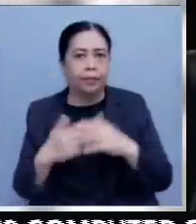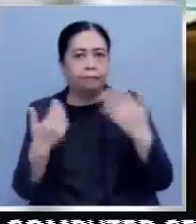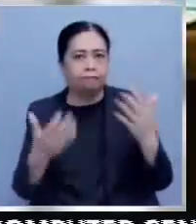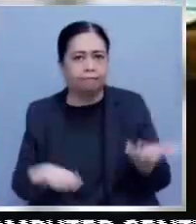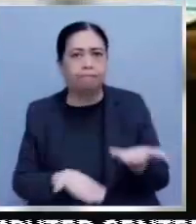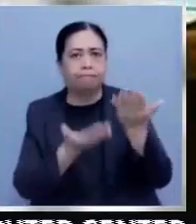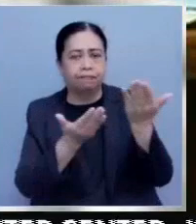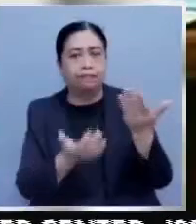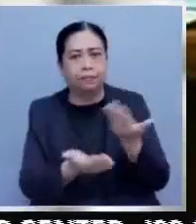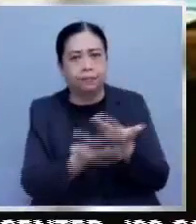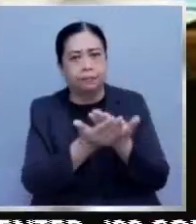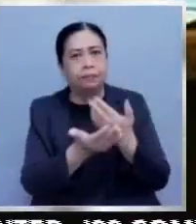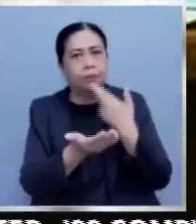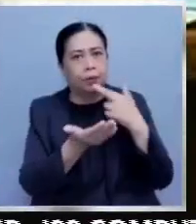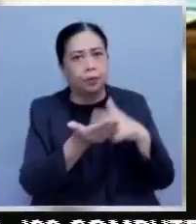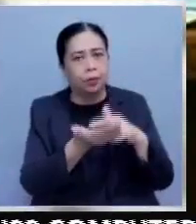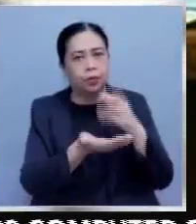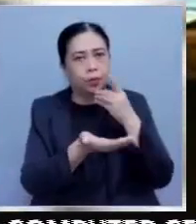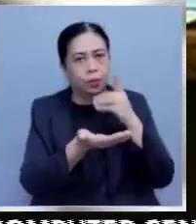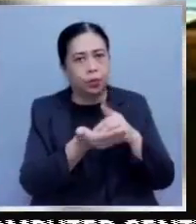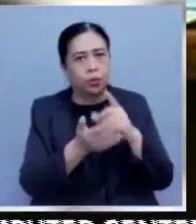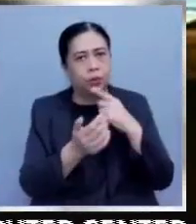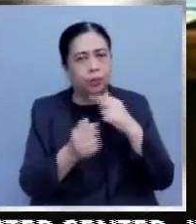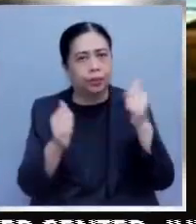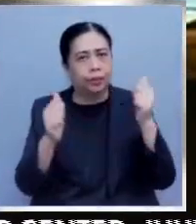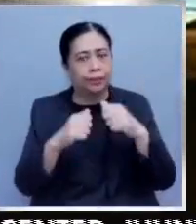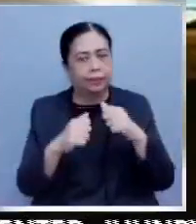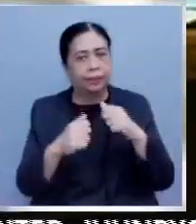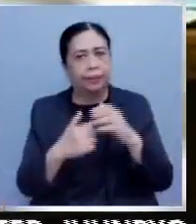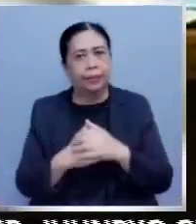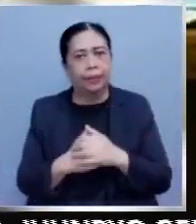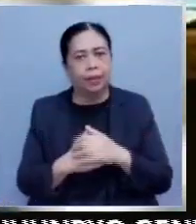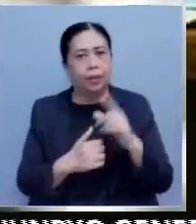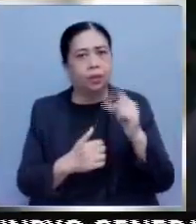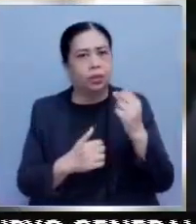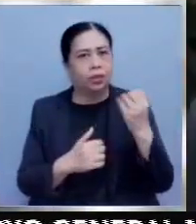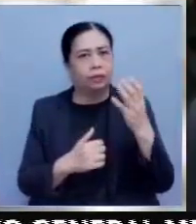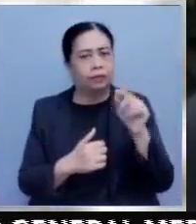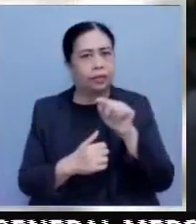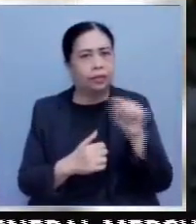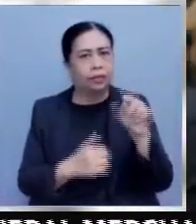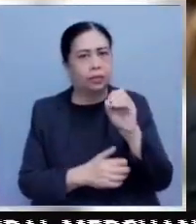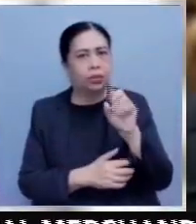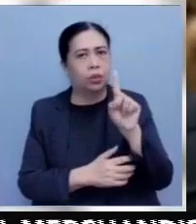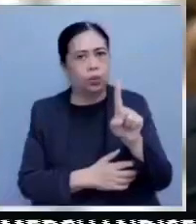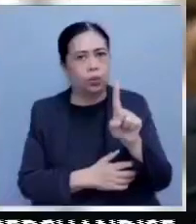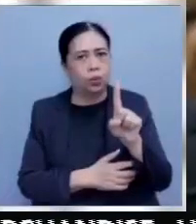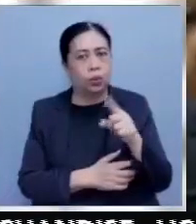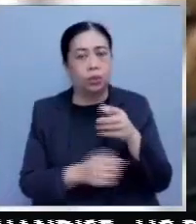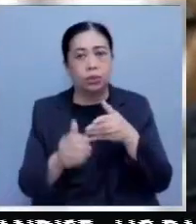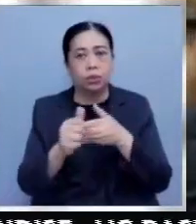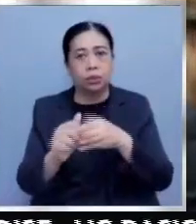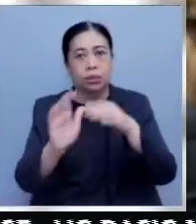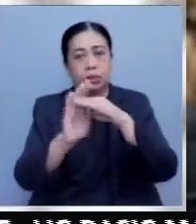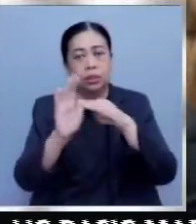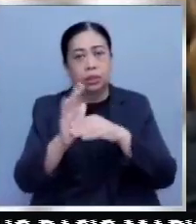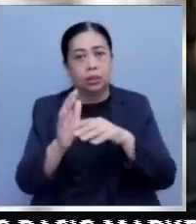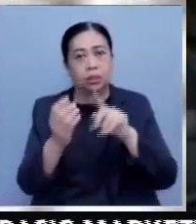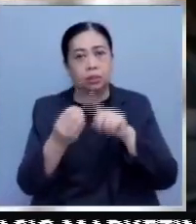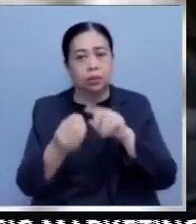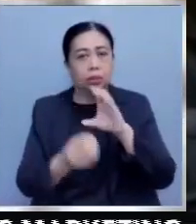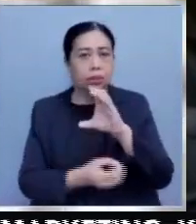ng report alinsunod sa Joint Circular 2015-01 o yung guidelines kaugnay sa confidential